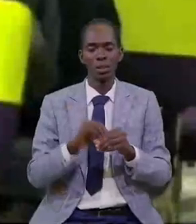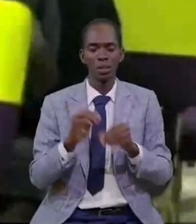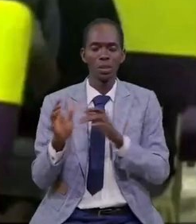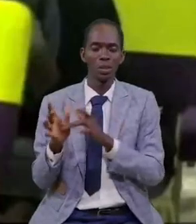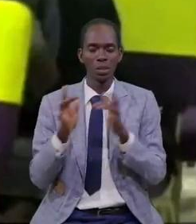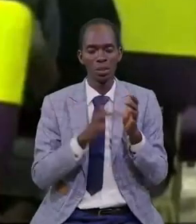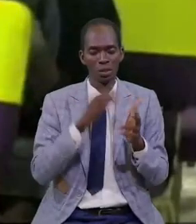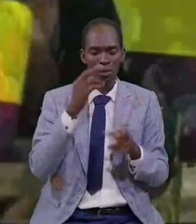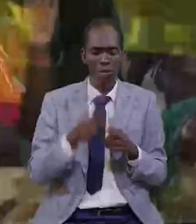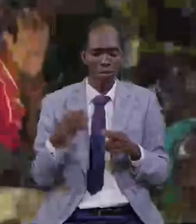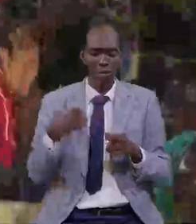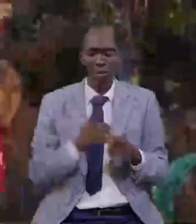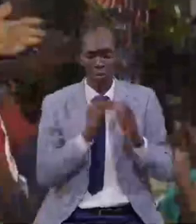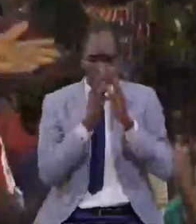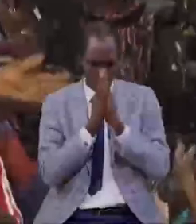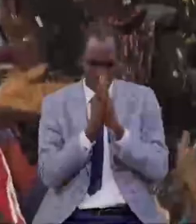Jésus nous